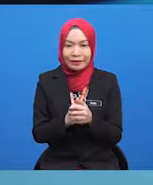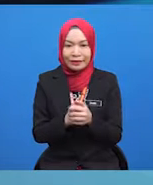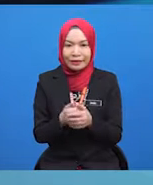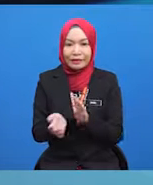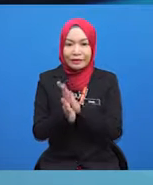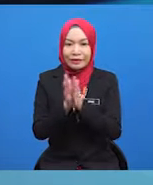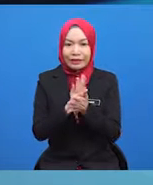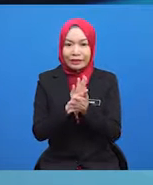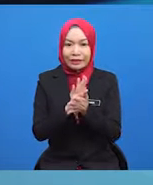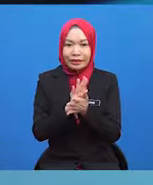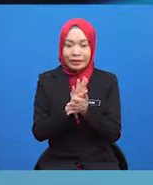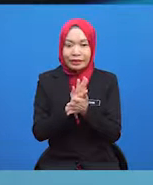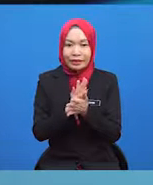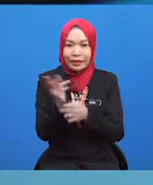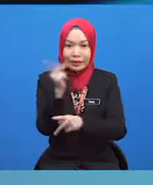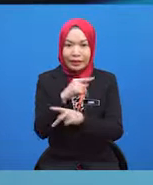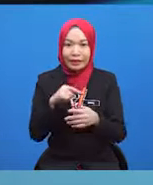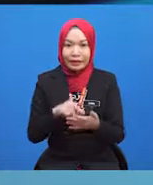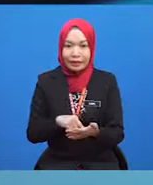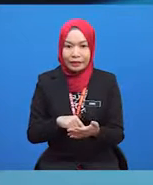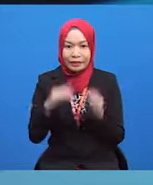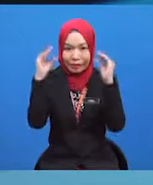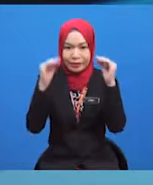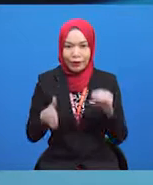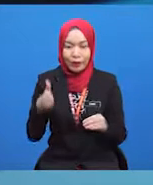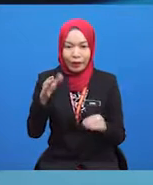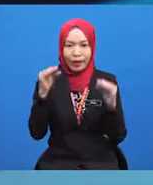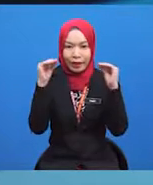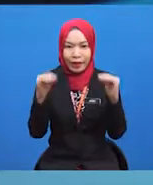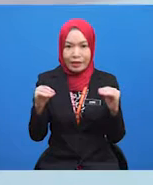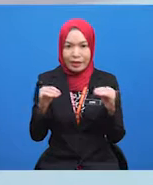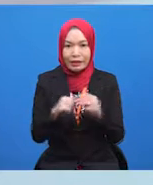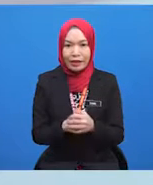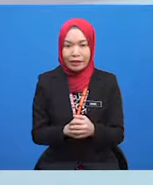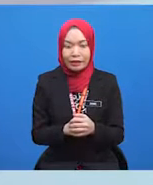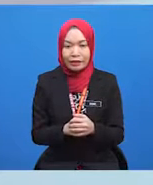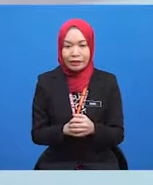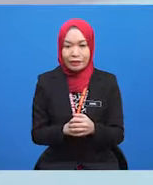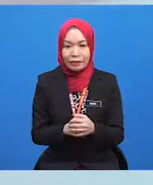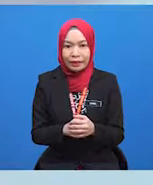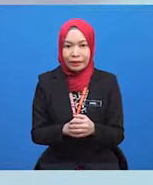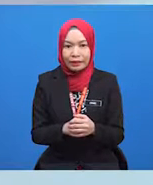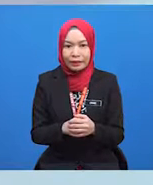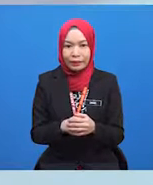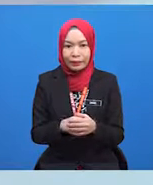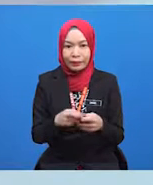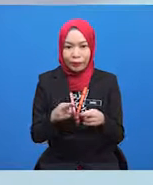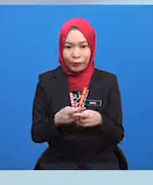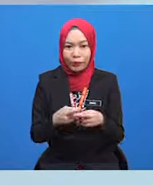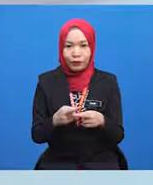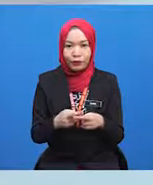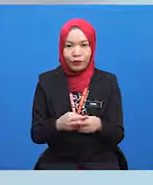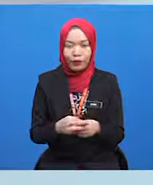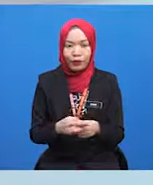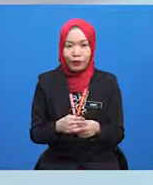Jadi, pada episod kali ini, cikgu akan mengajar Amali memotong imej digital dengan